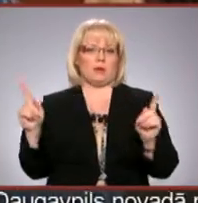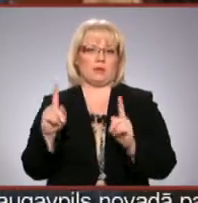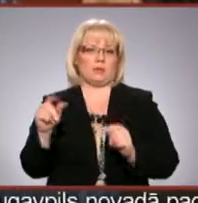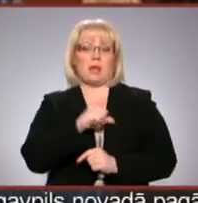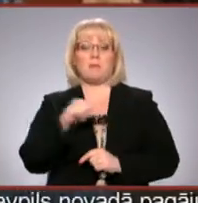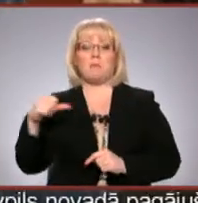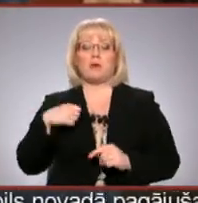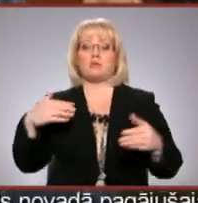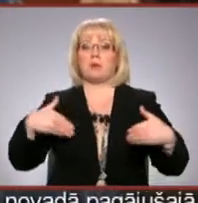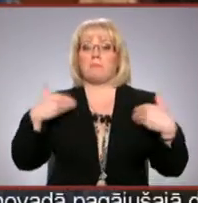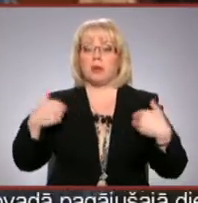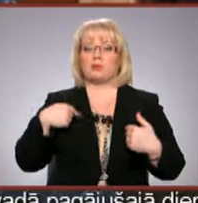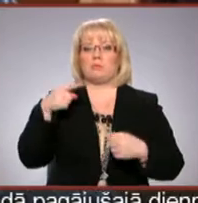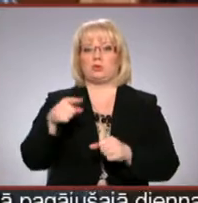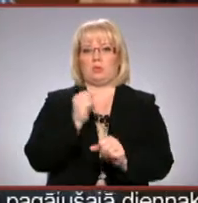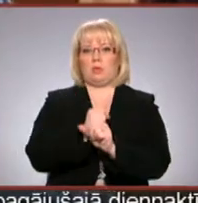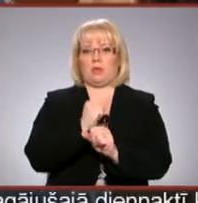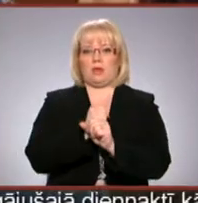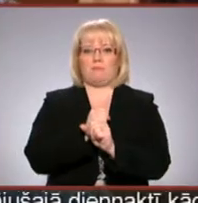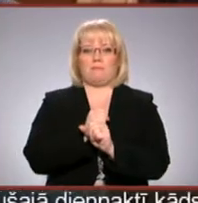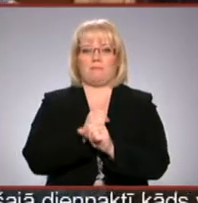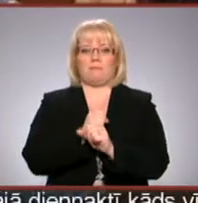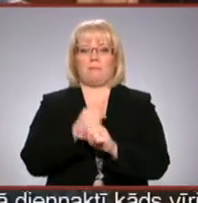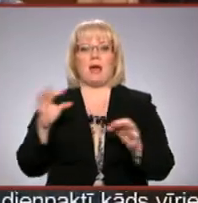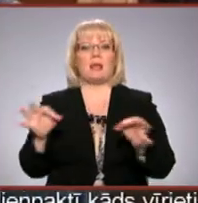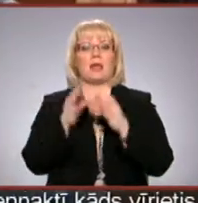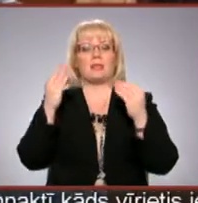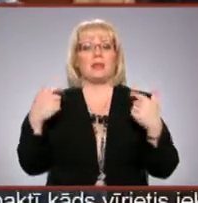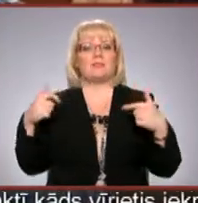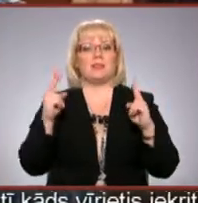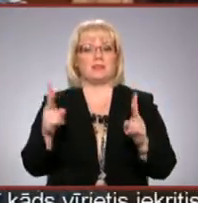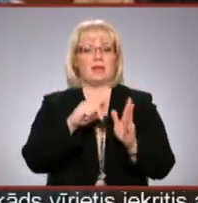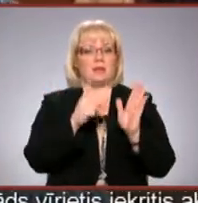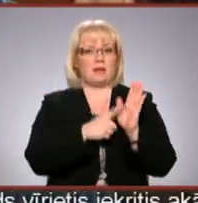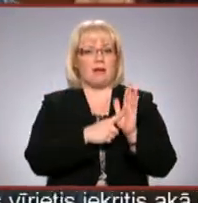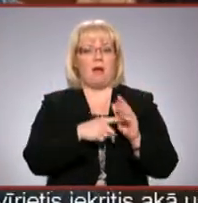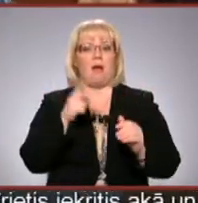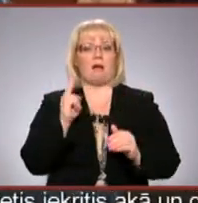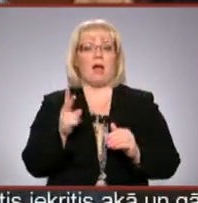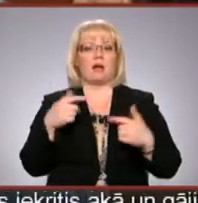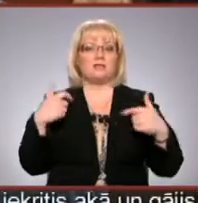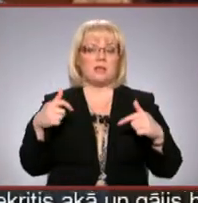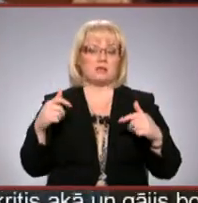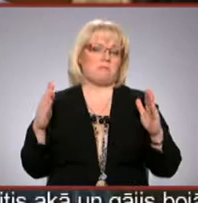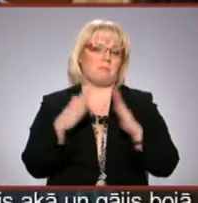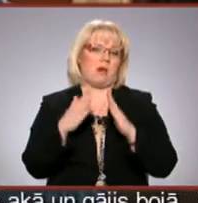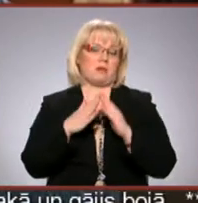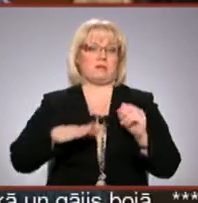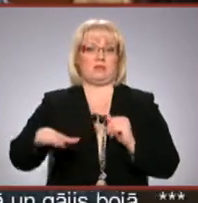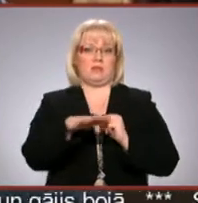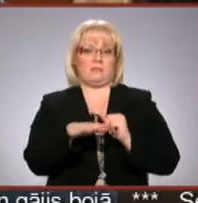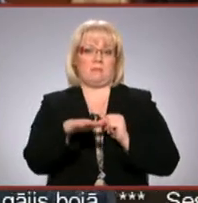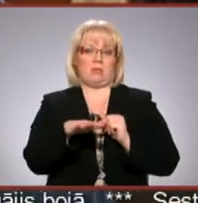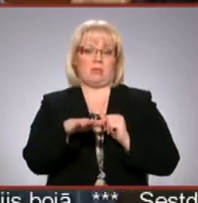pašiem prieks, ka mēs to darām. Vai nav tā? Kā lieldienas svinēsiet? Kas ir nesim? Mājās ģimenē.